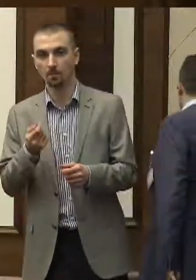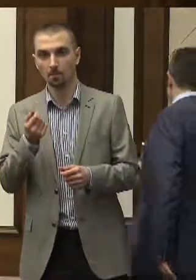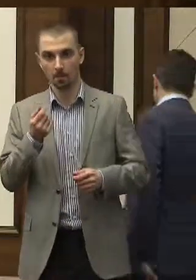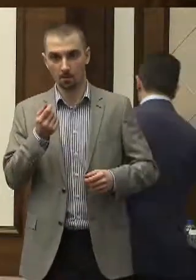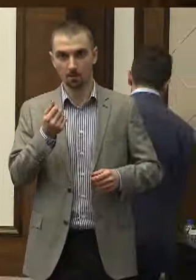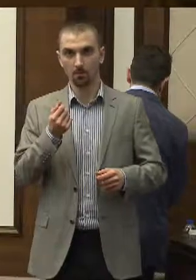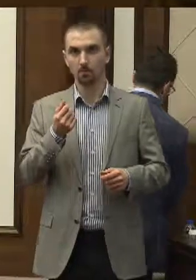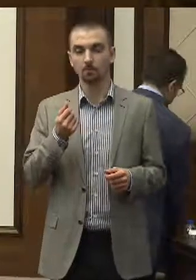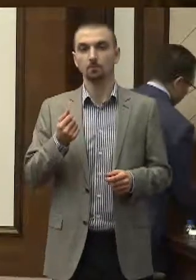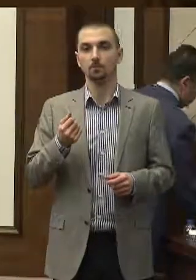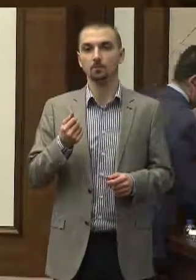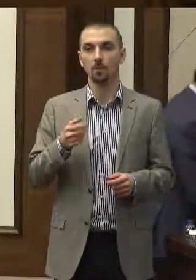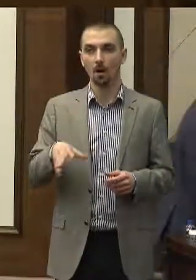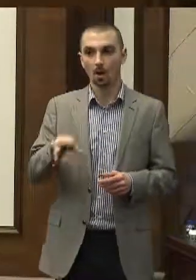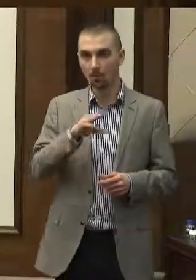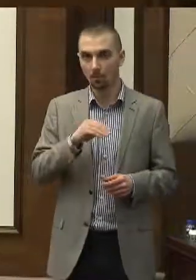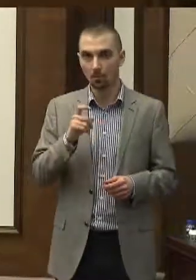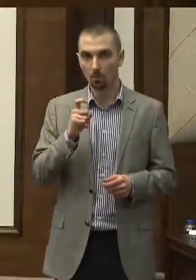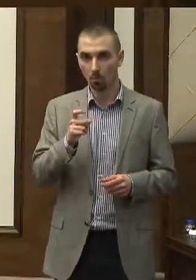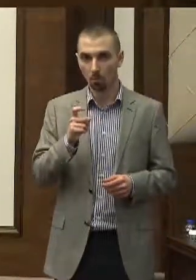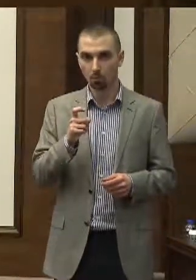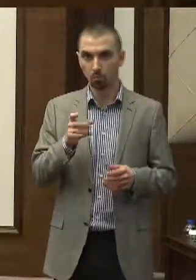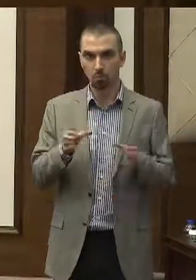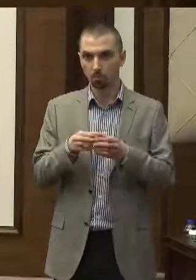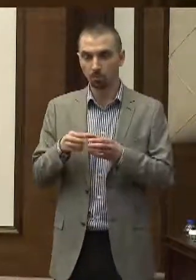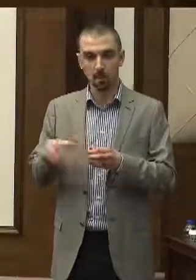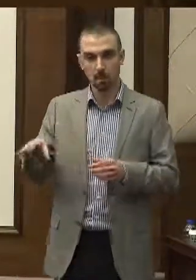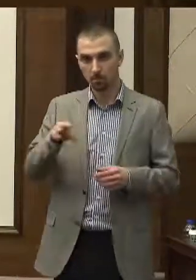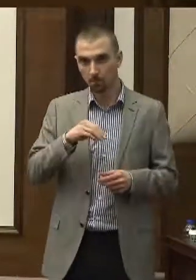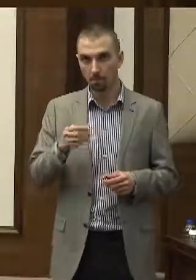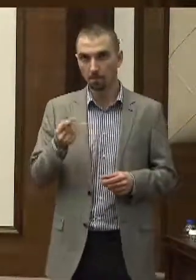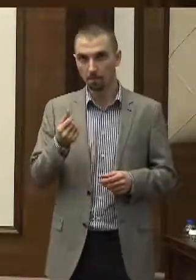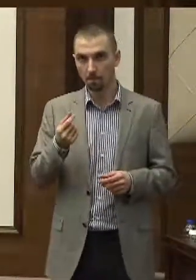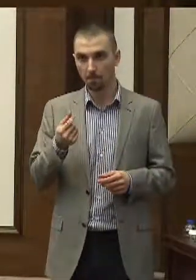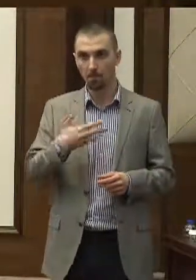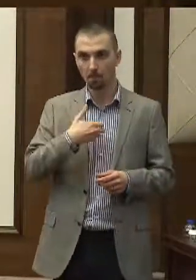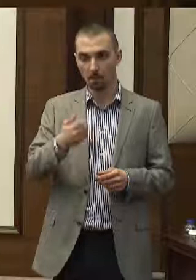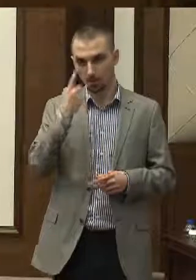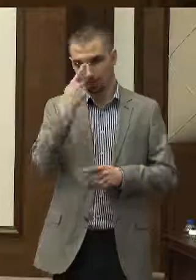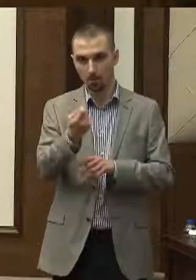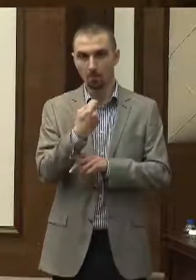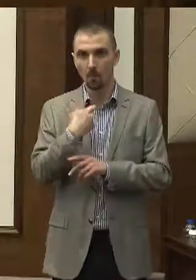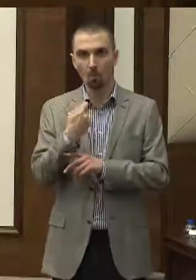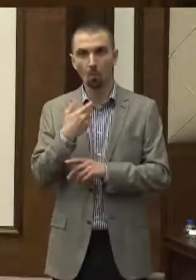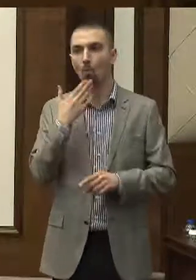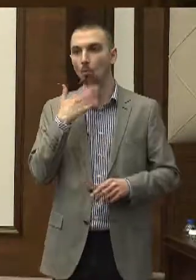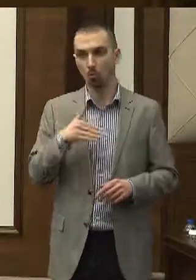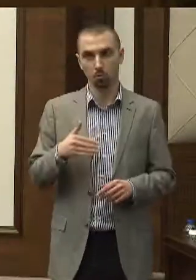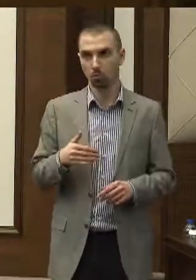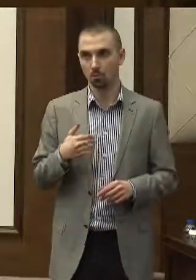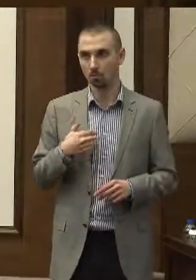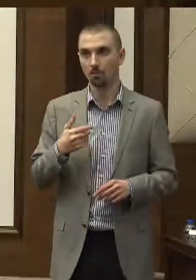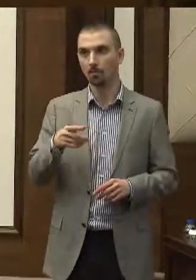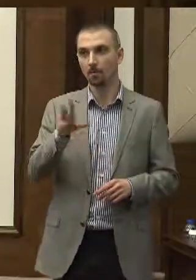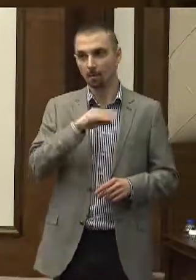paralarını, onlar da dahil olmak üzere 9 kulüp bizden para almak için müracaat etmedi.